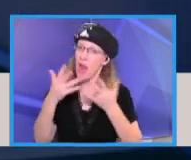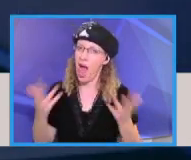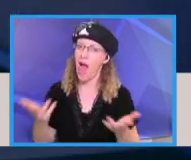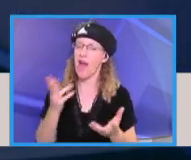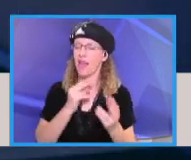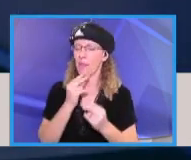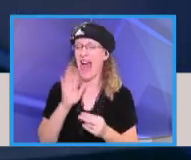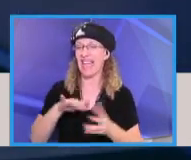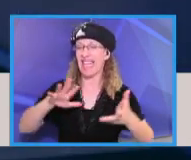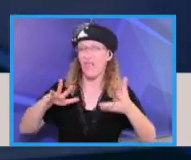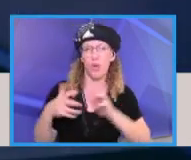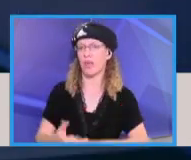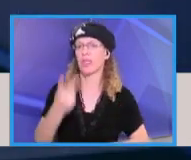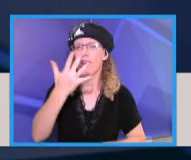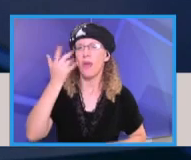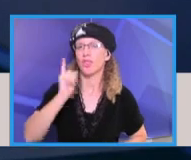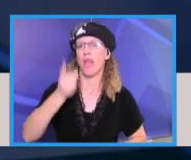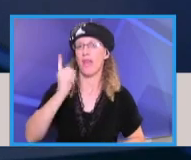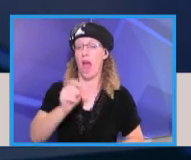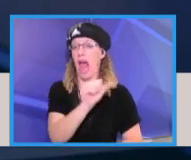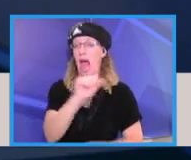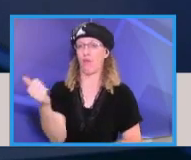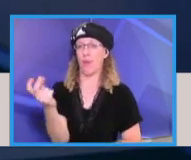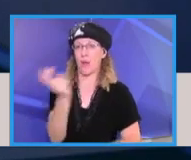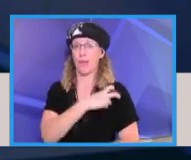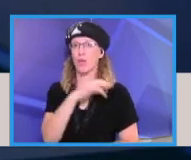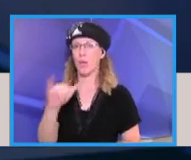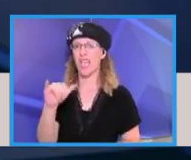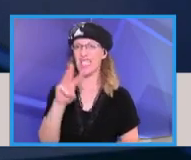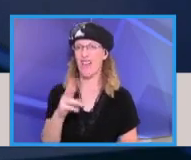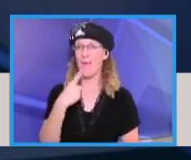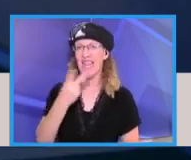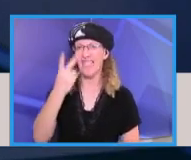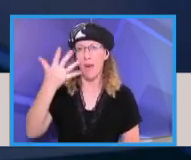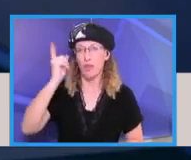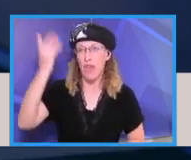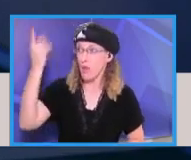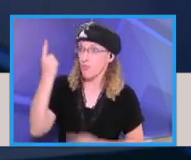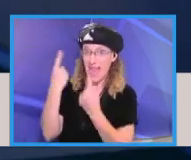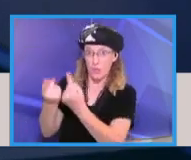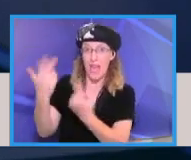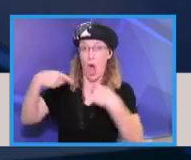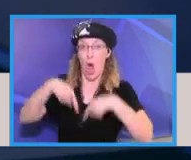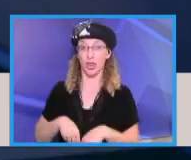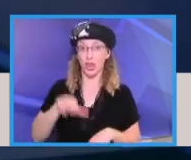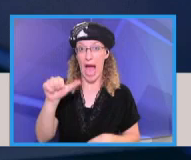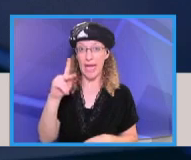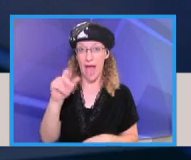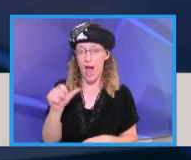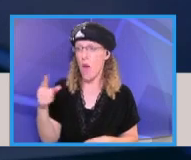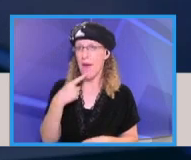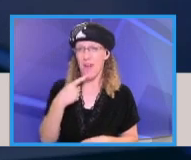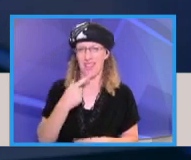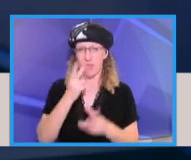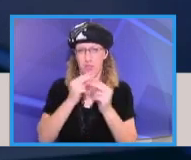שהיה קיים קרוב ל-25 שנה. האלוף במילואים יודק סגב אמר לי שעוד לפני 25 שנה, שהוא היה ראש אכ"א, דיברו על זה שלא יכול להיות